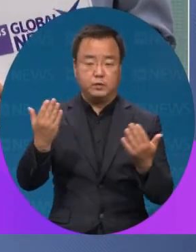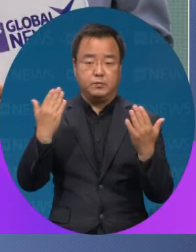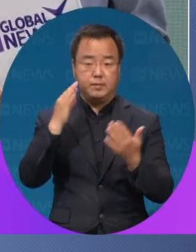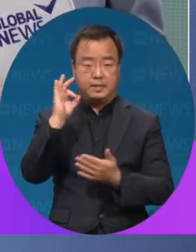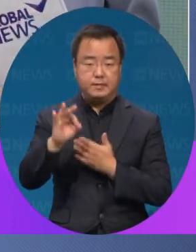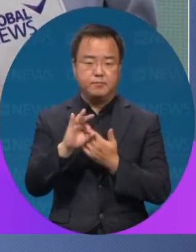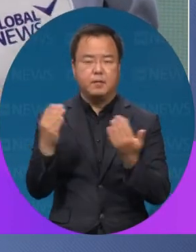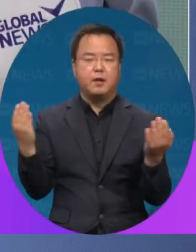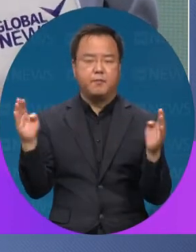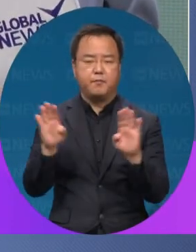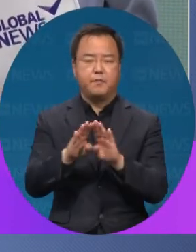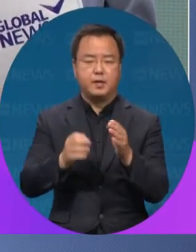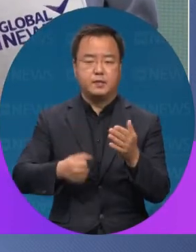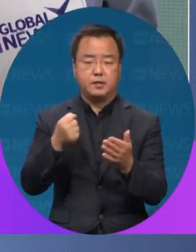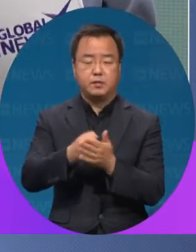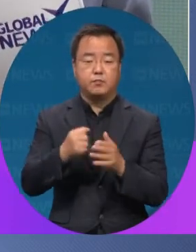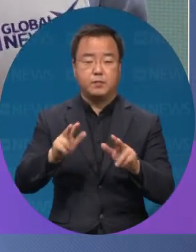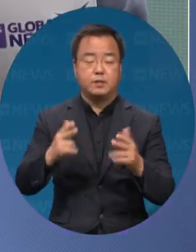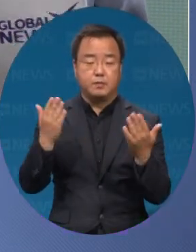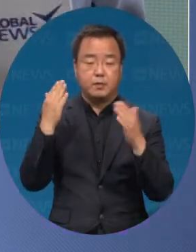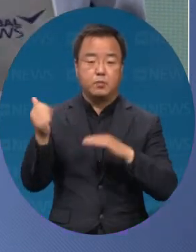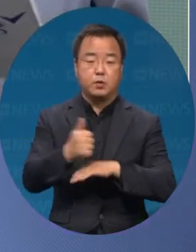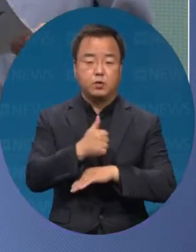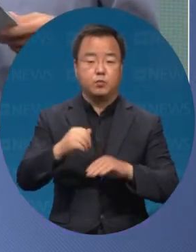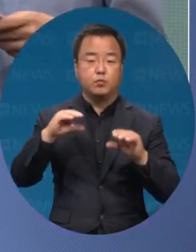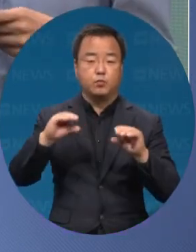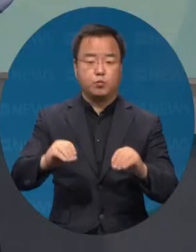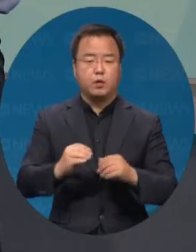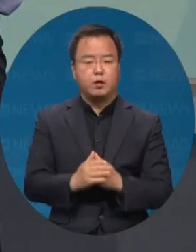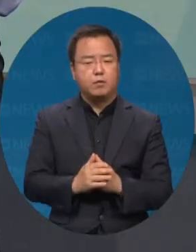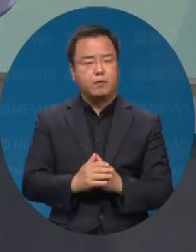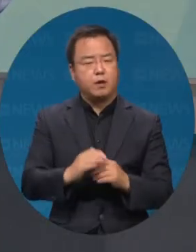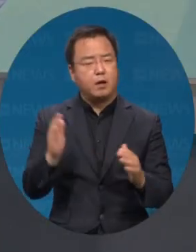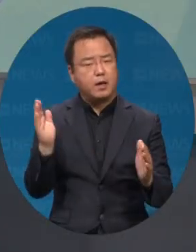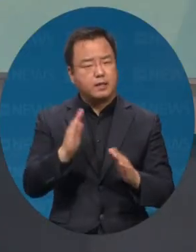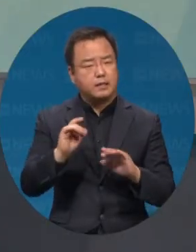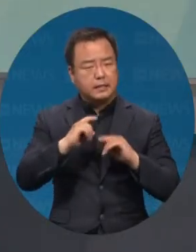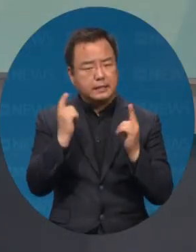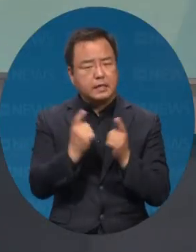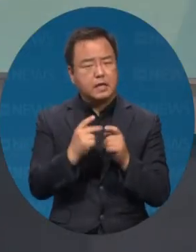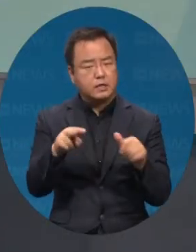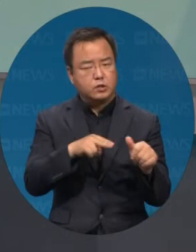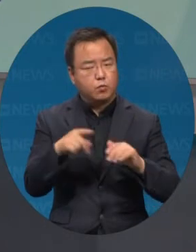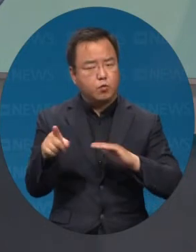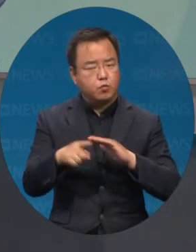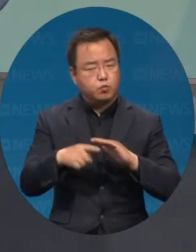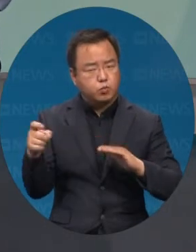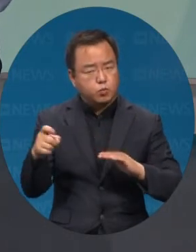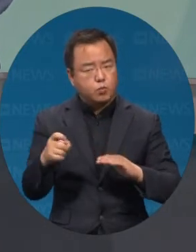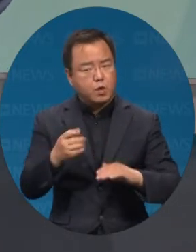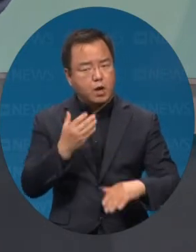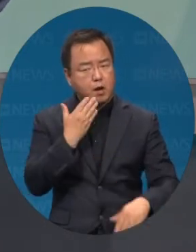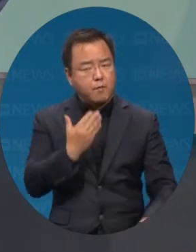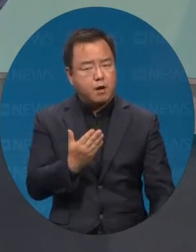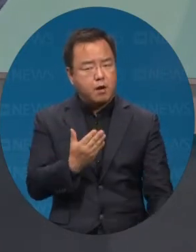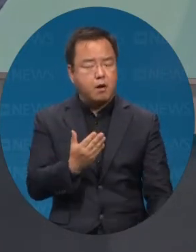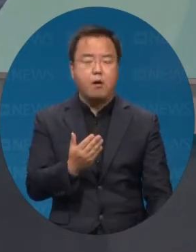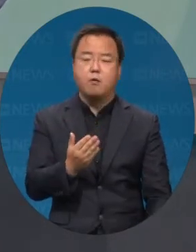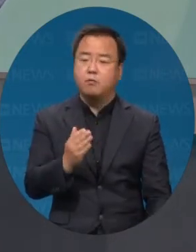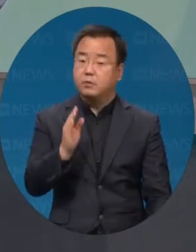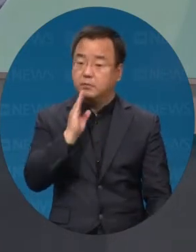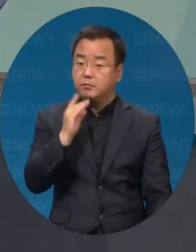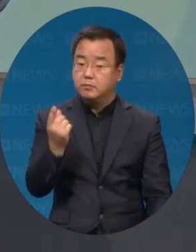결정을 내리고 현재는 등교를 중단한 상태입니다 어 학생들을 개인정보가 좀 유출됐을 가능성도 있죠 늘 그렇습니다